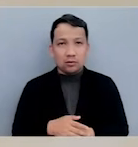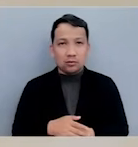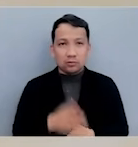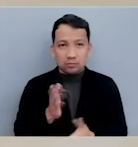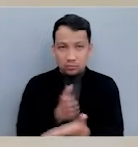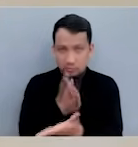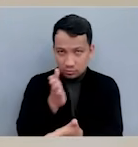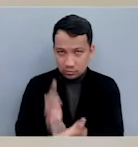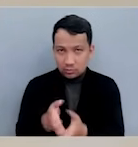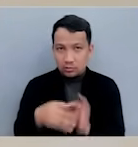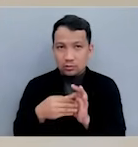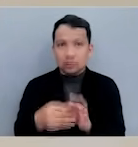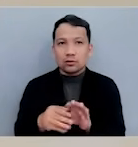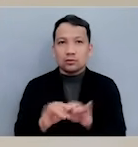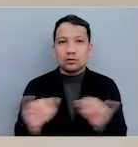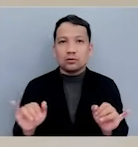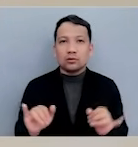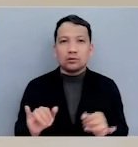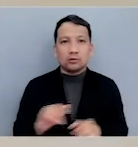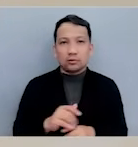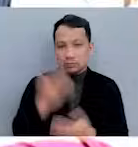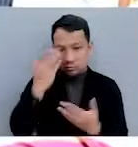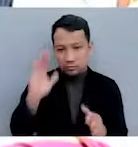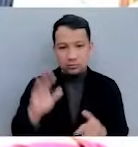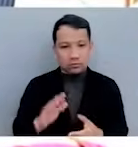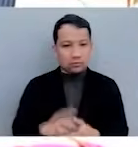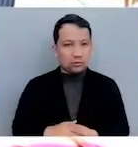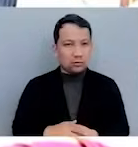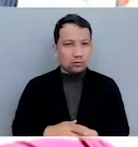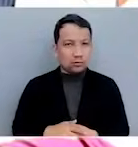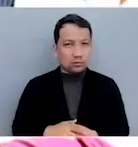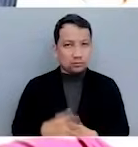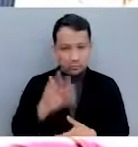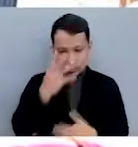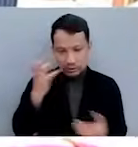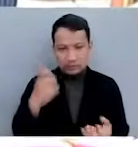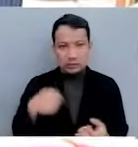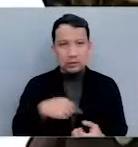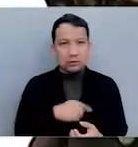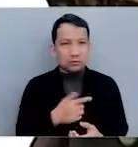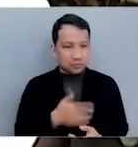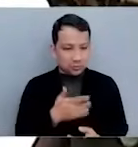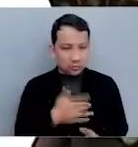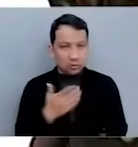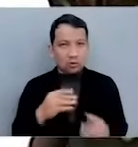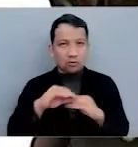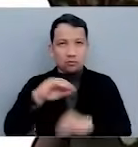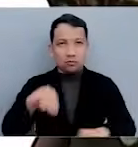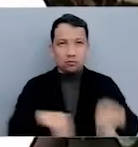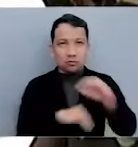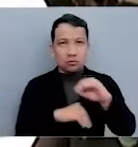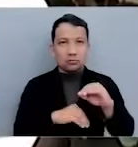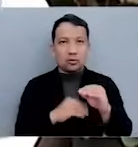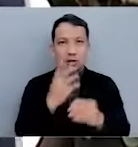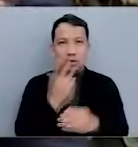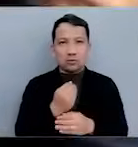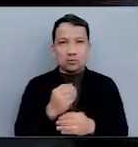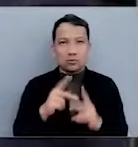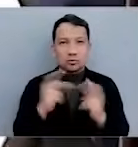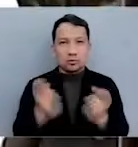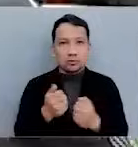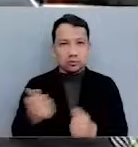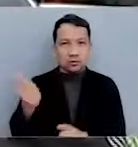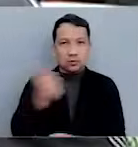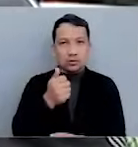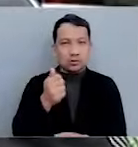ako sa kanya, sa kanila, kung hindi ko alam yung saloobin nila. Wala pang impormasyon kung sino ang papalit sa nabakating posisyon ni Umipig bilang hepe